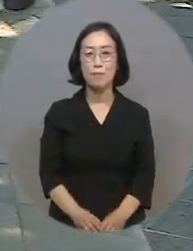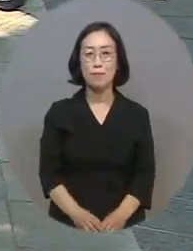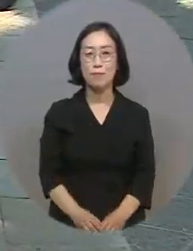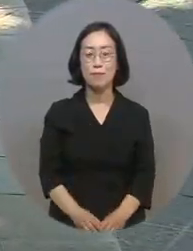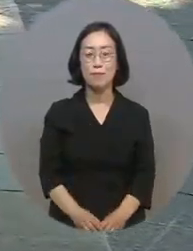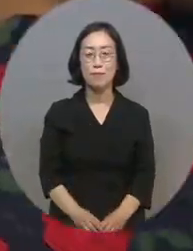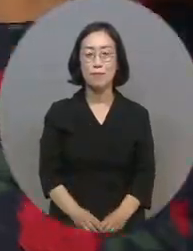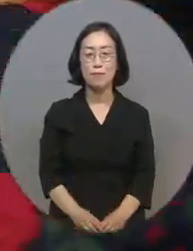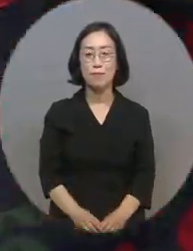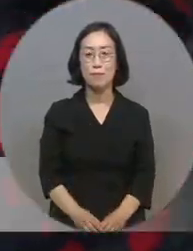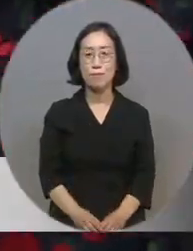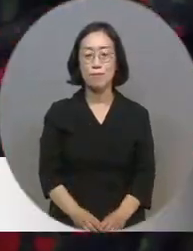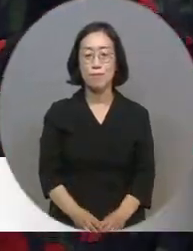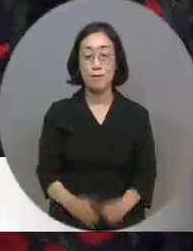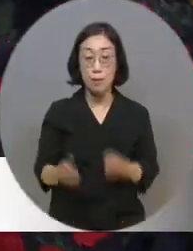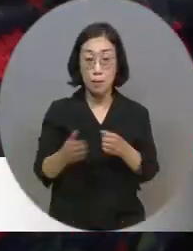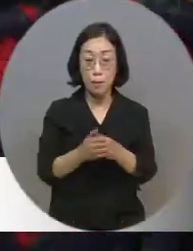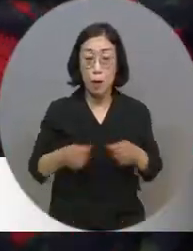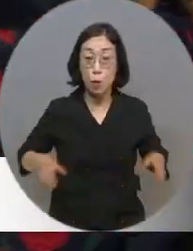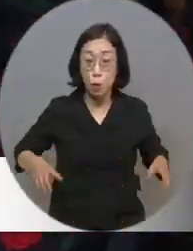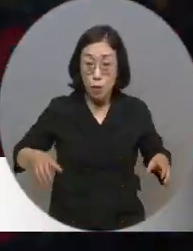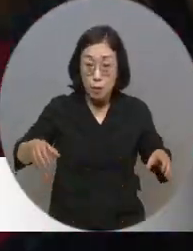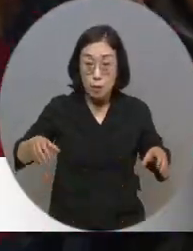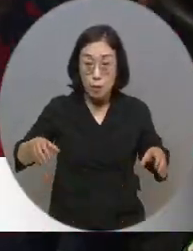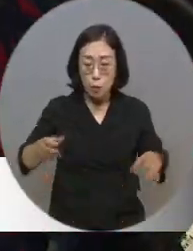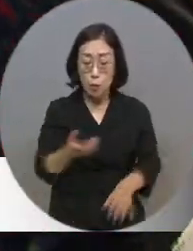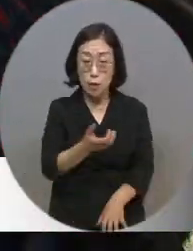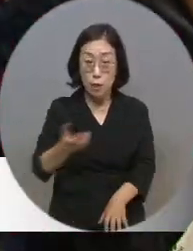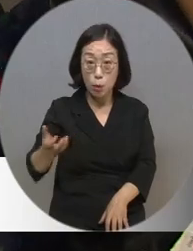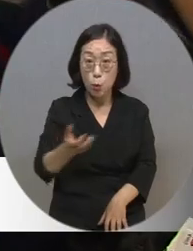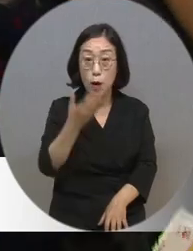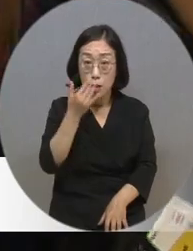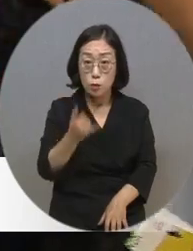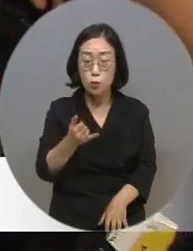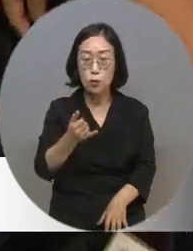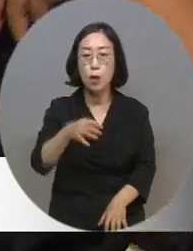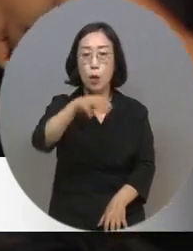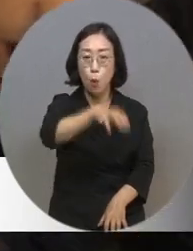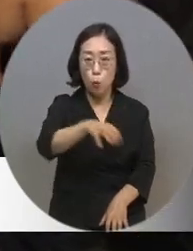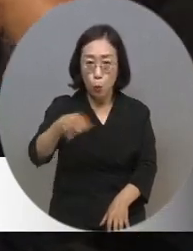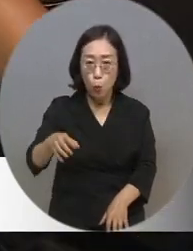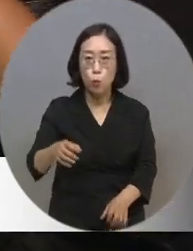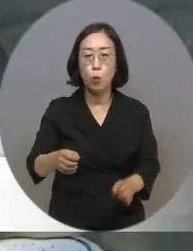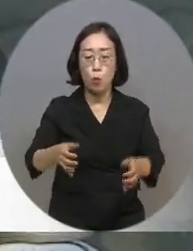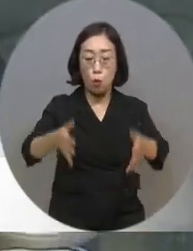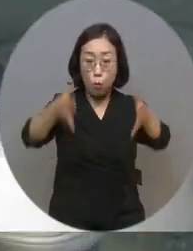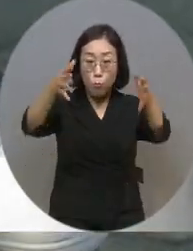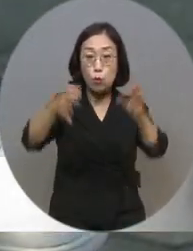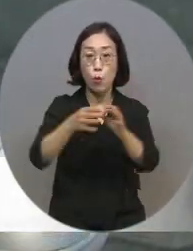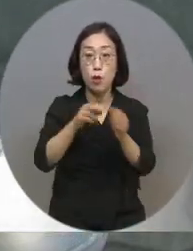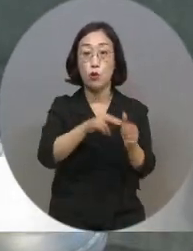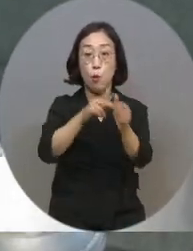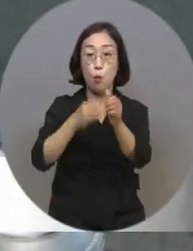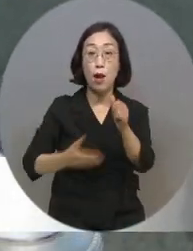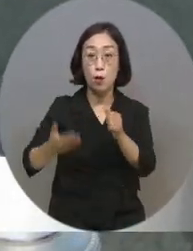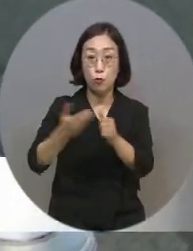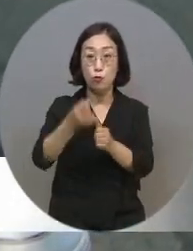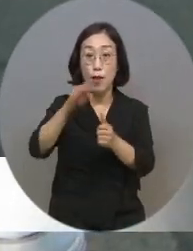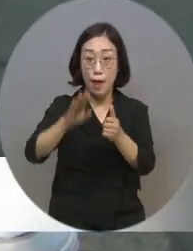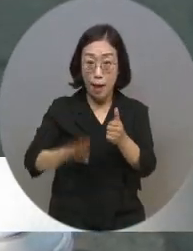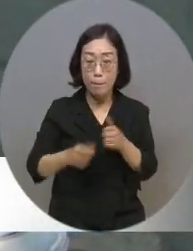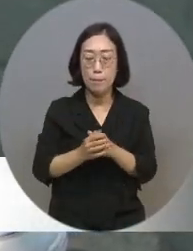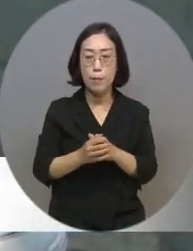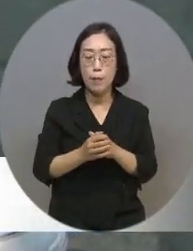가하는데 이에 휠체어로 갈 수 있는 길과 건물에 대한 정보를 안내해 주는 휠체어 전용 내비게이션이